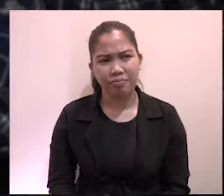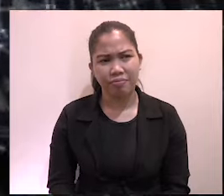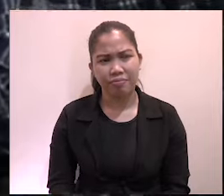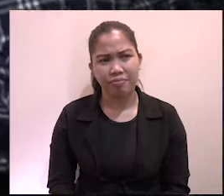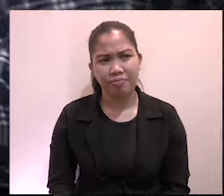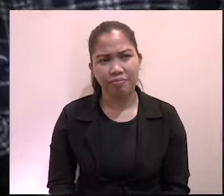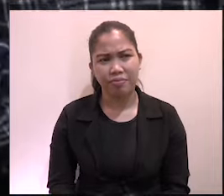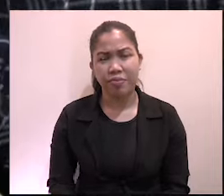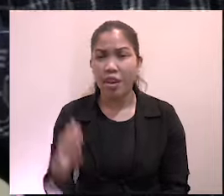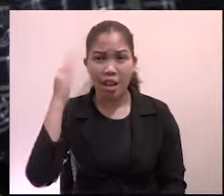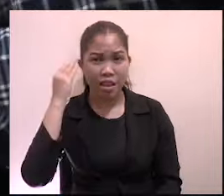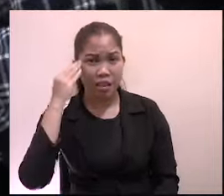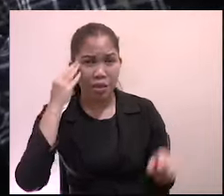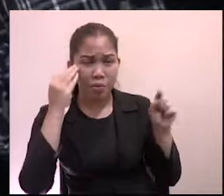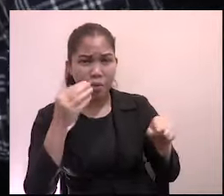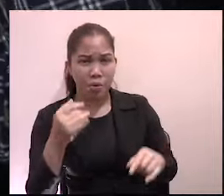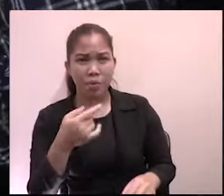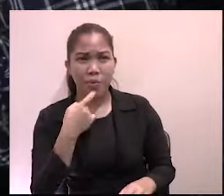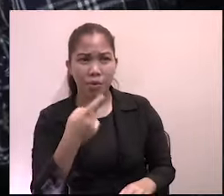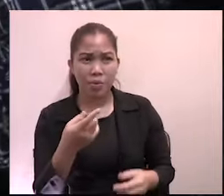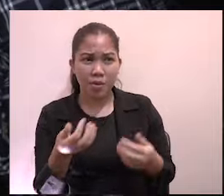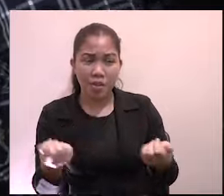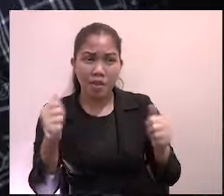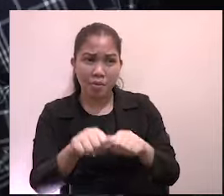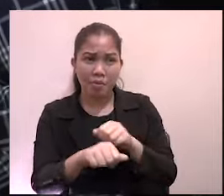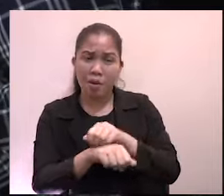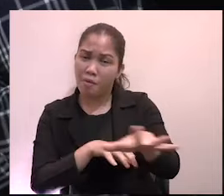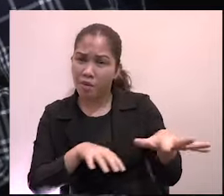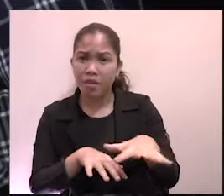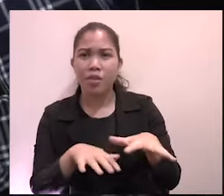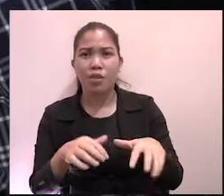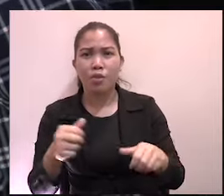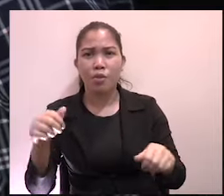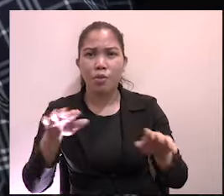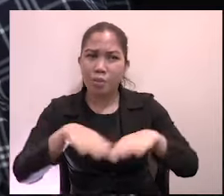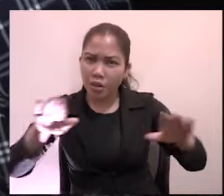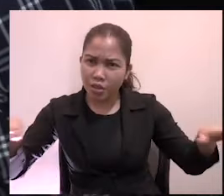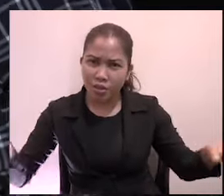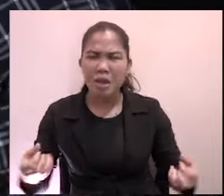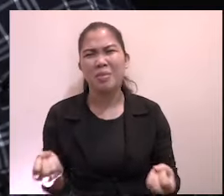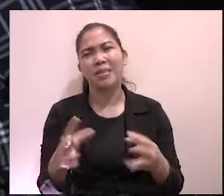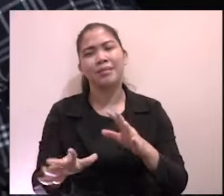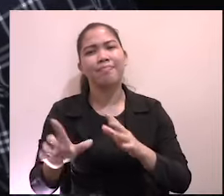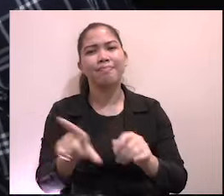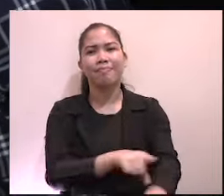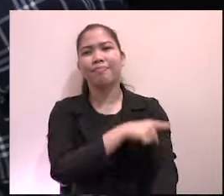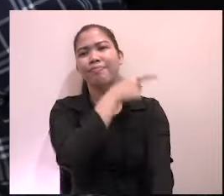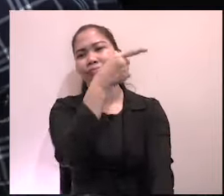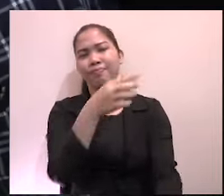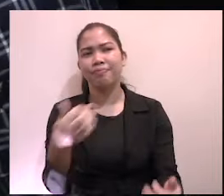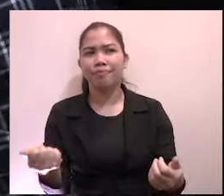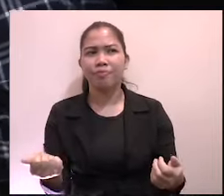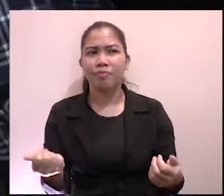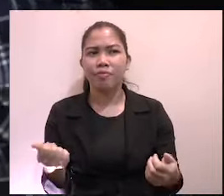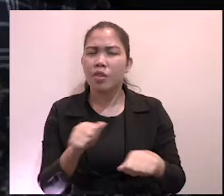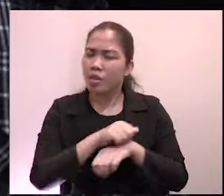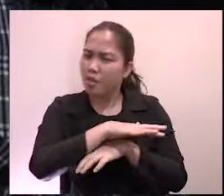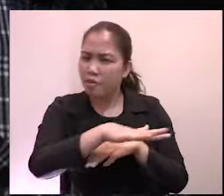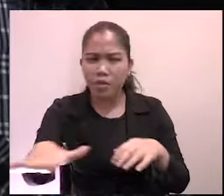Alam mo ba, palagi mo binabanggit na maapektuhan yung anak mo. Matagal lang naapektuhan yung anak mo sa pinanggagawa mo sa albiro mo